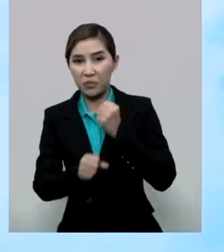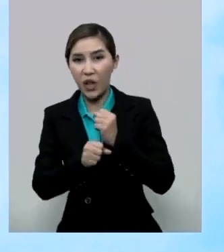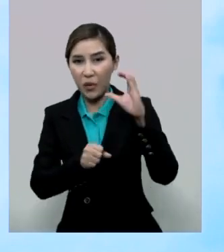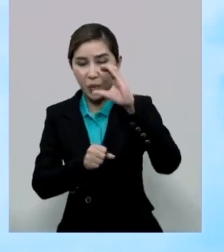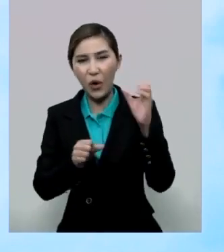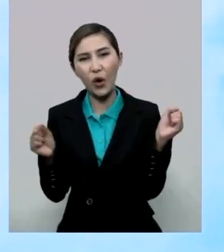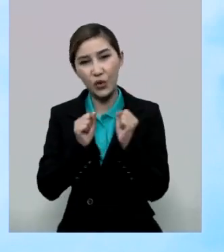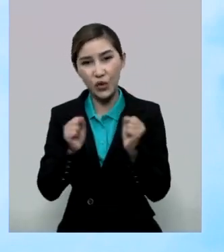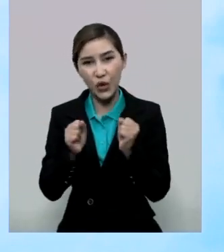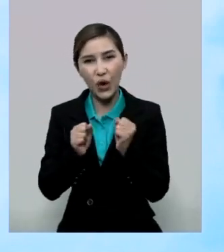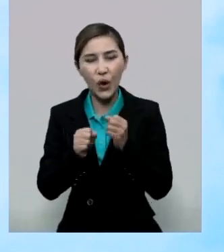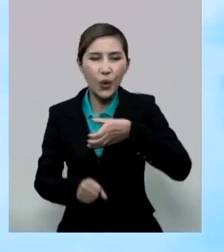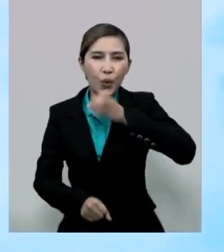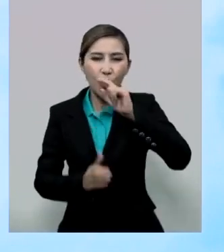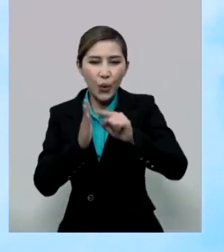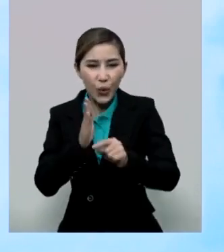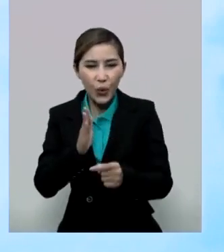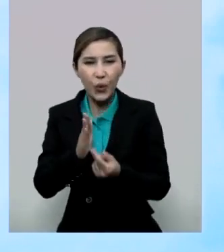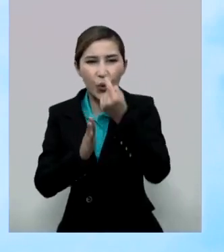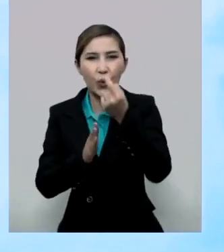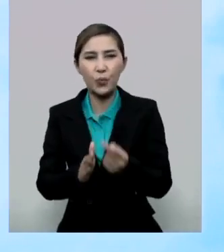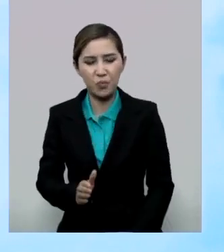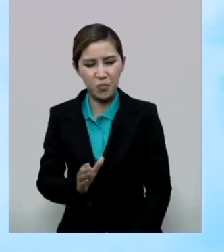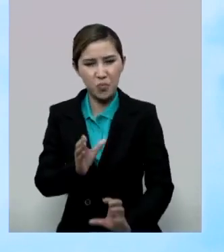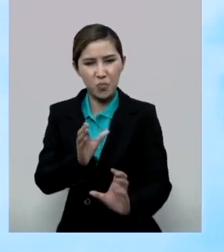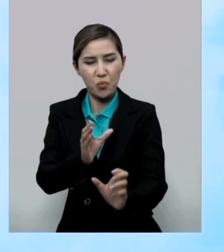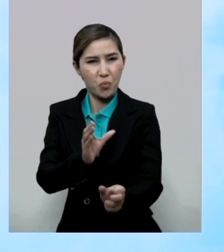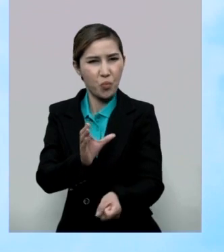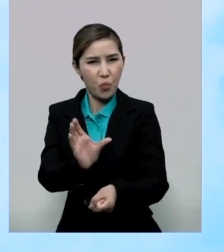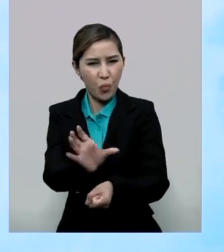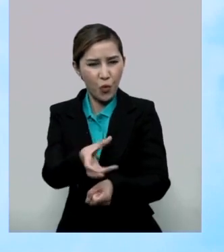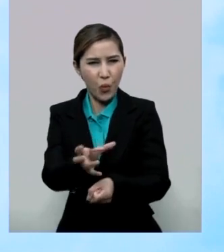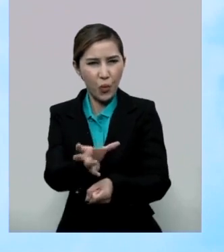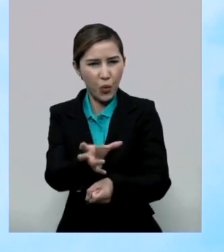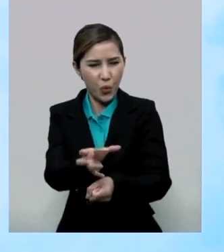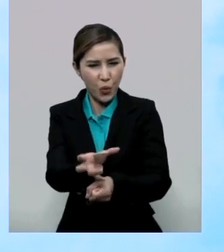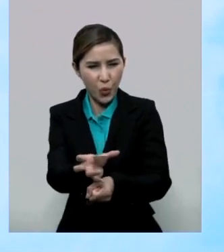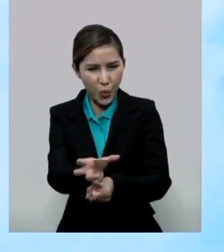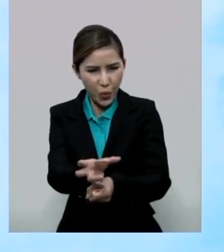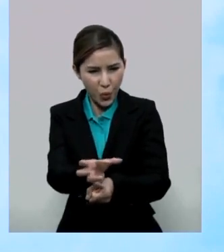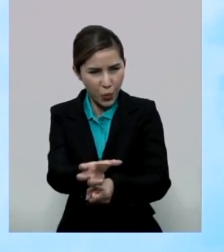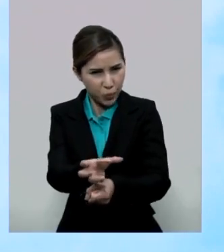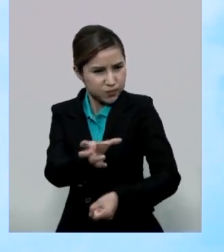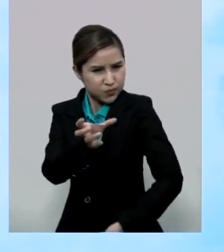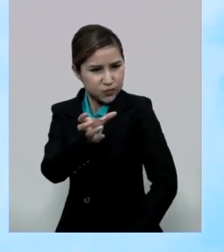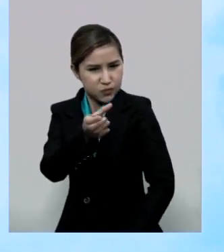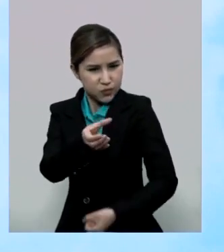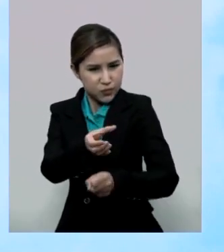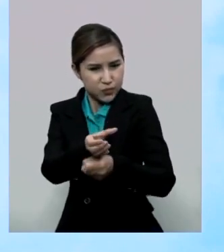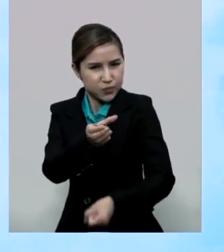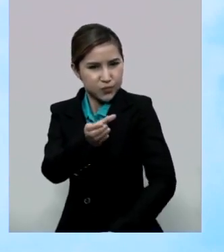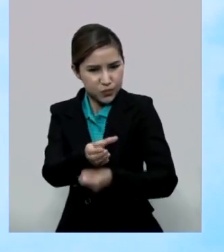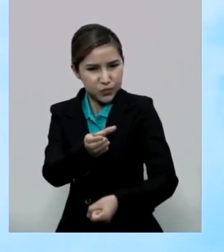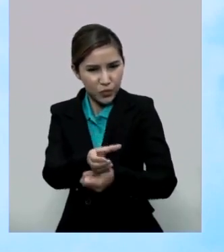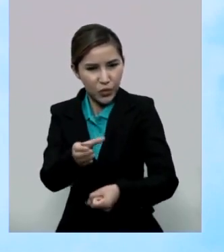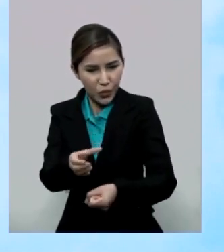ทำคาปูชิโน่เย็นให้ดื่มกัน เริ่มแรกเนี่ยเราก็จะบดกาแฟใส่ด้ามก่อนพอได้กาแฟที่บดเสร็จแล้วเนี่ยเราก็จะนำมา